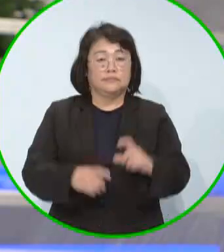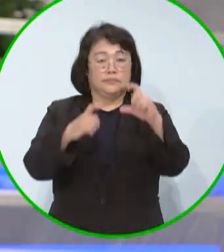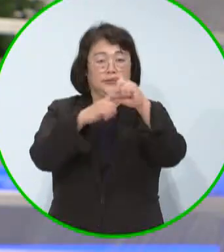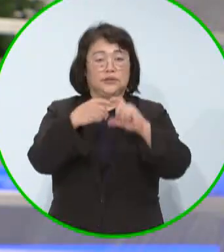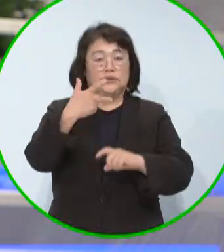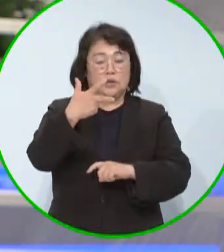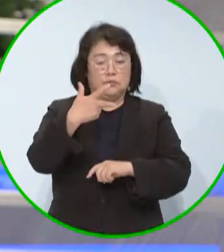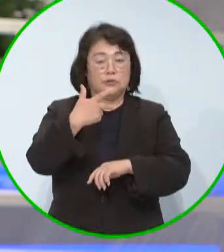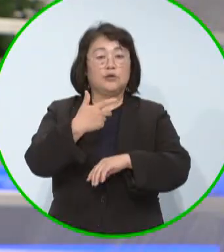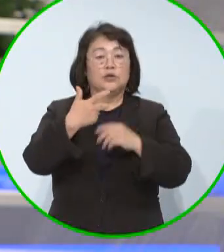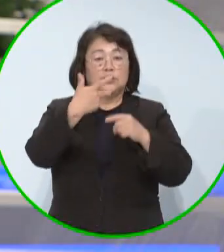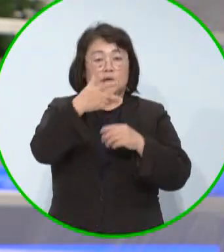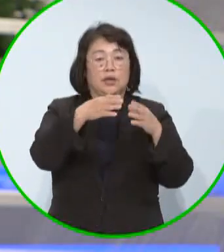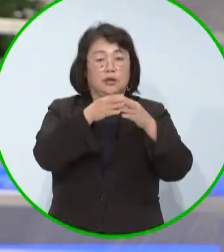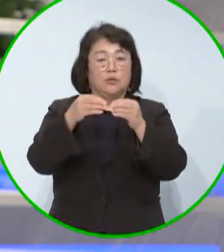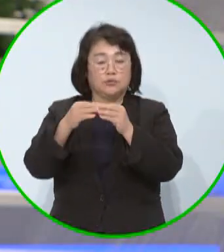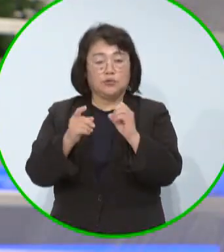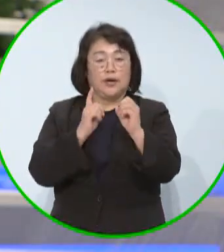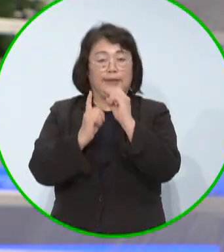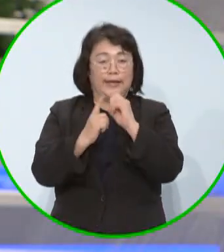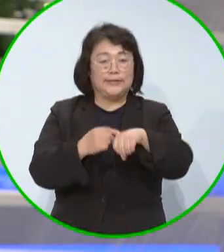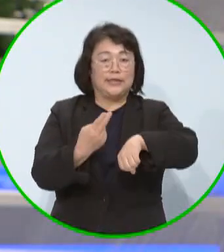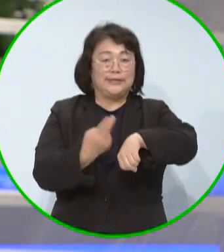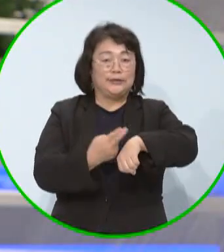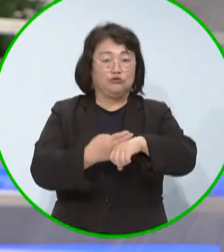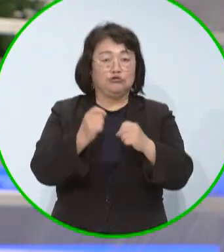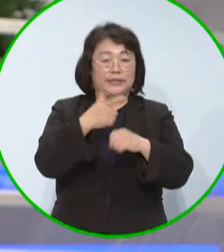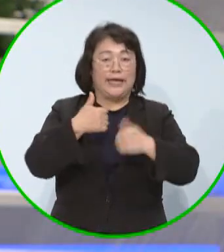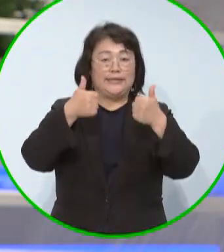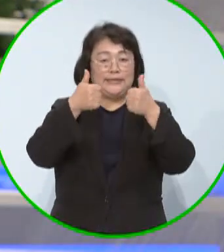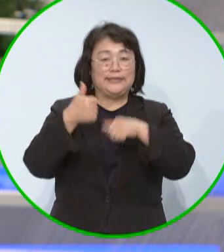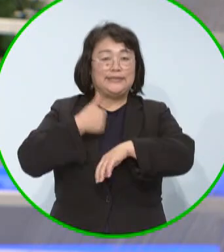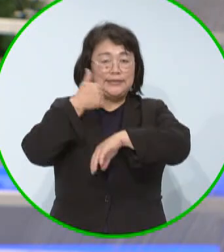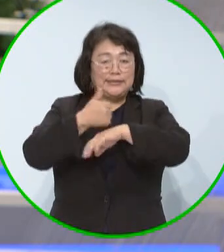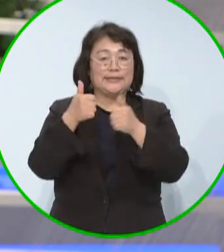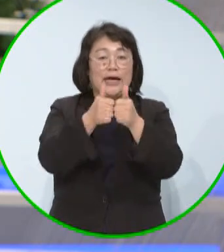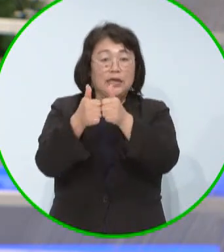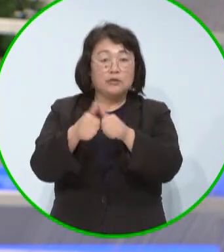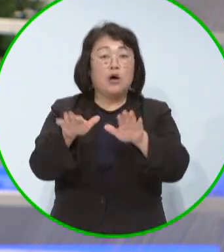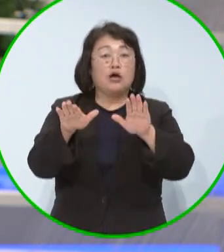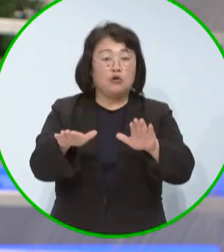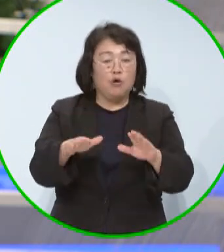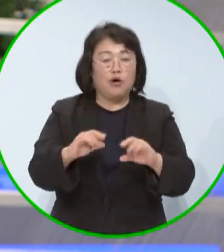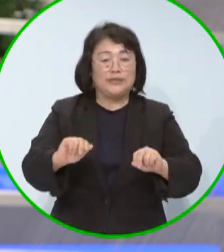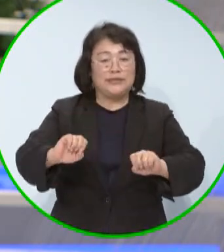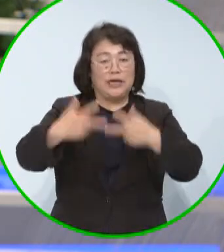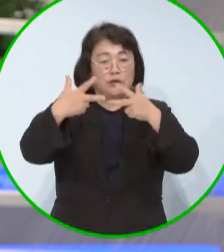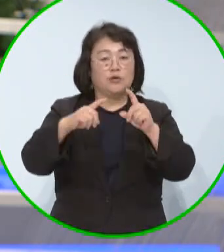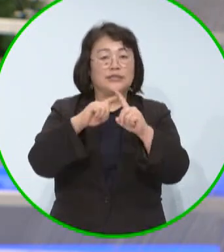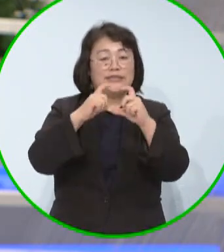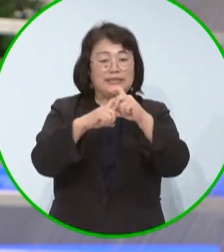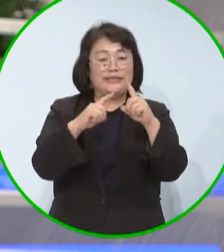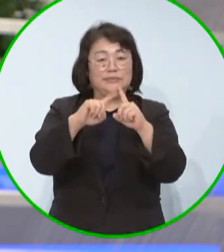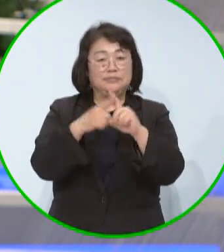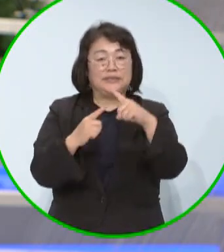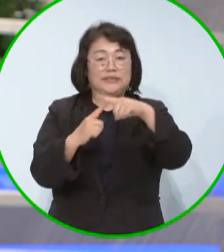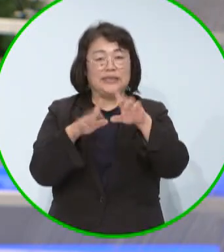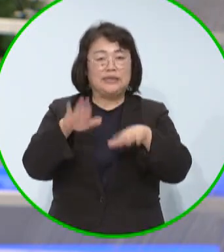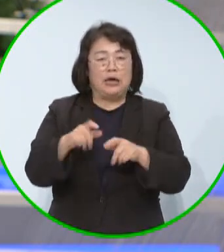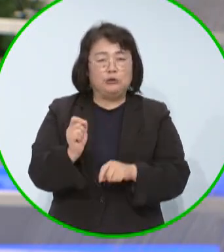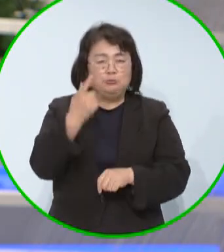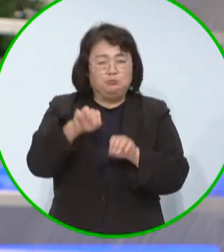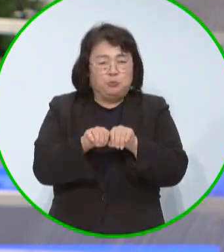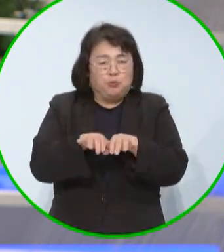G7主要7カ国のデジタル技術大臣会合は今日チャットGPTなどが急速に普及する